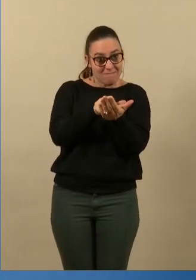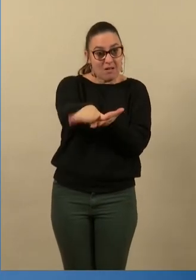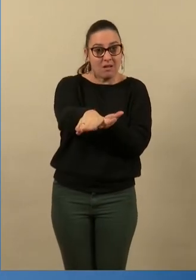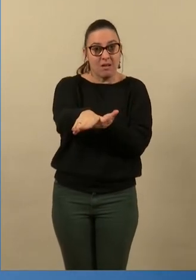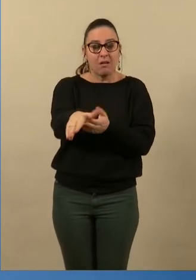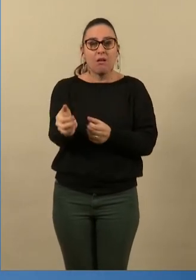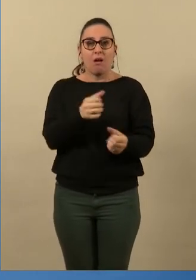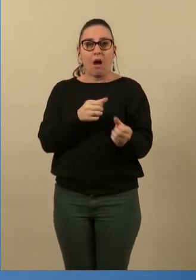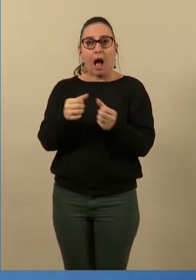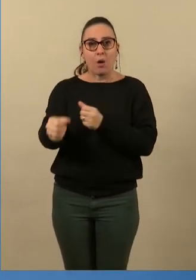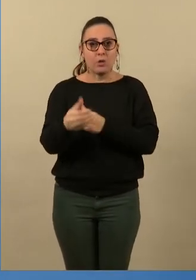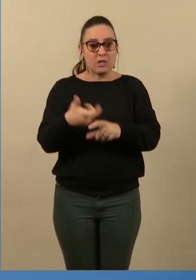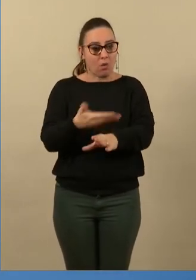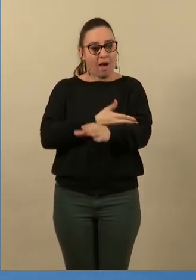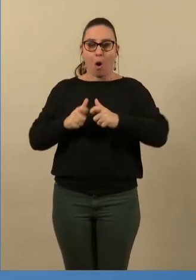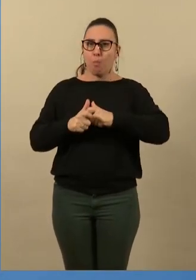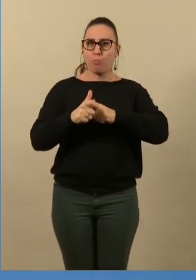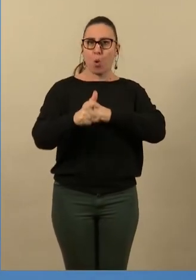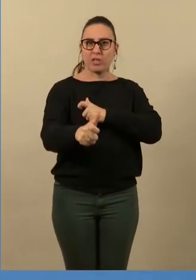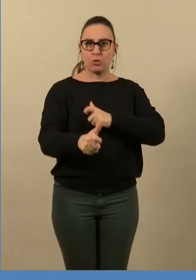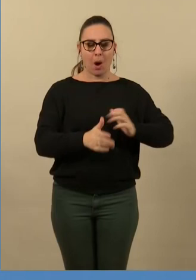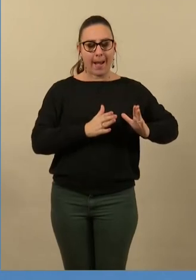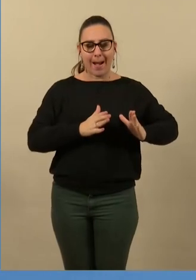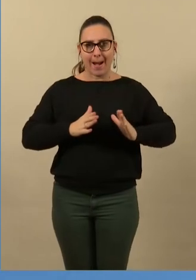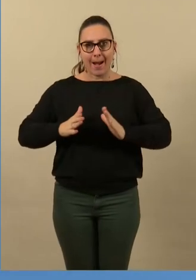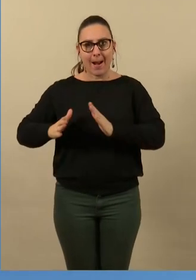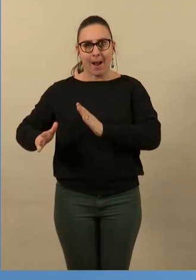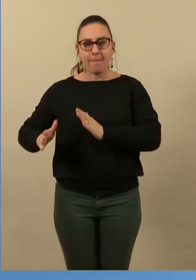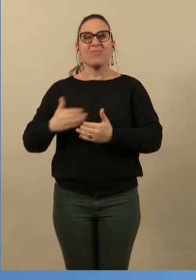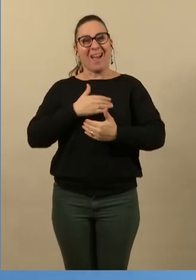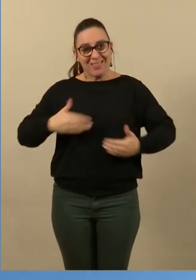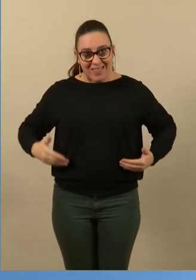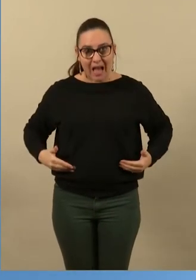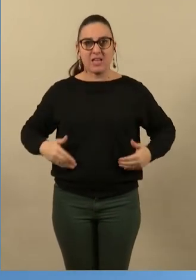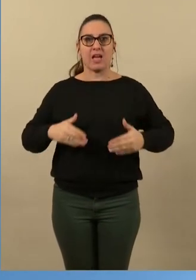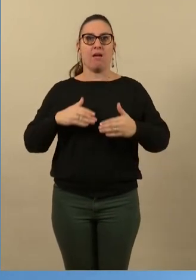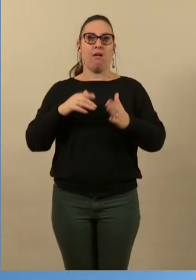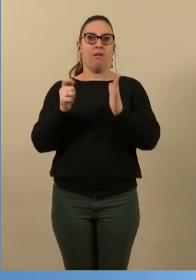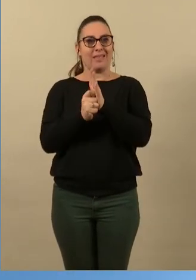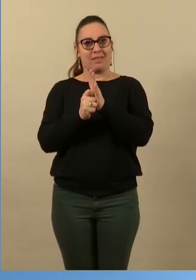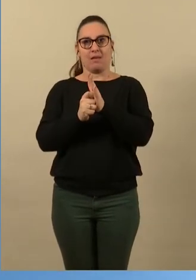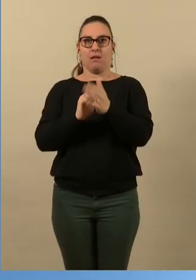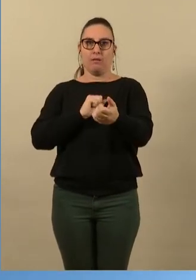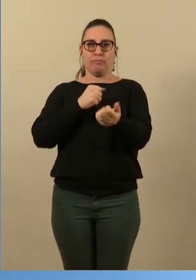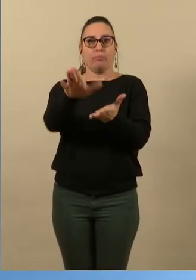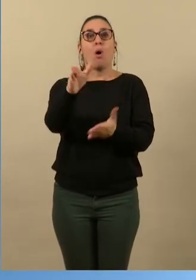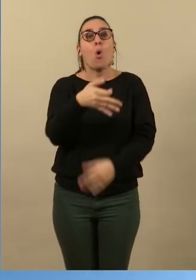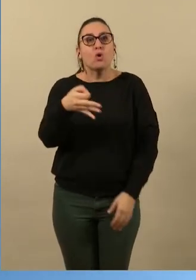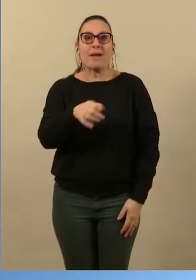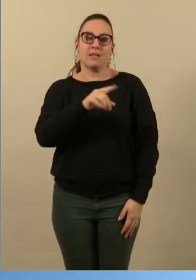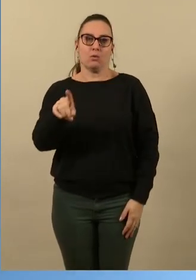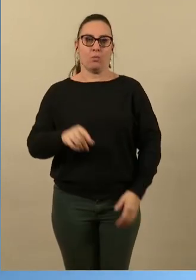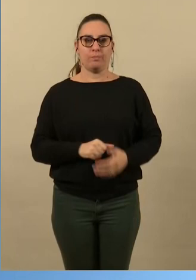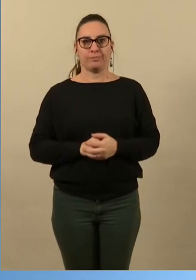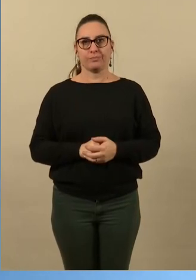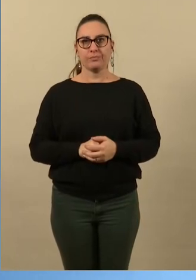prononcer qu'au terme d'une procédure ordonnée en être l'ultime recours et jamais au grand jamais de manière automatique